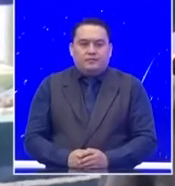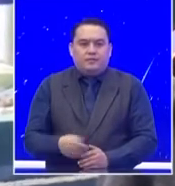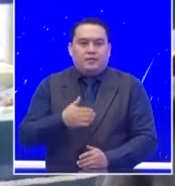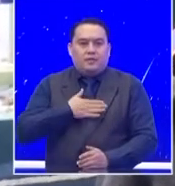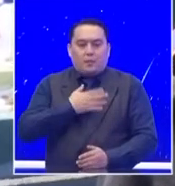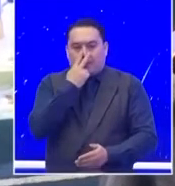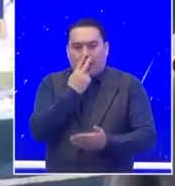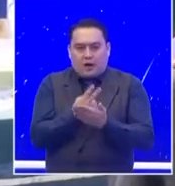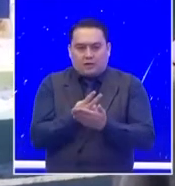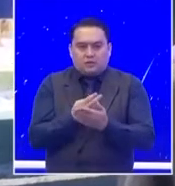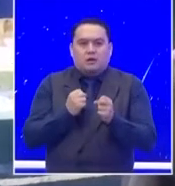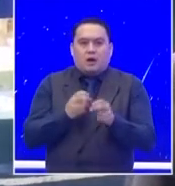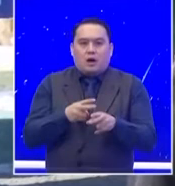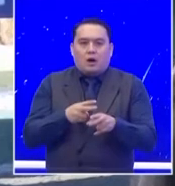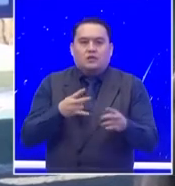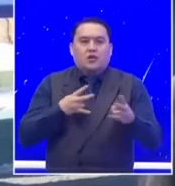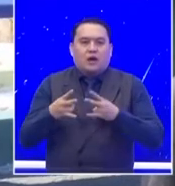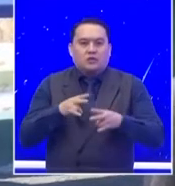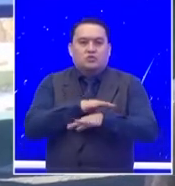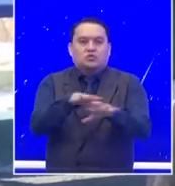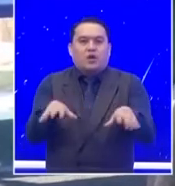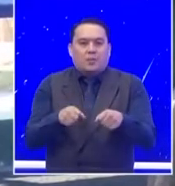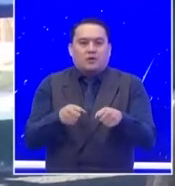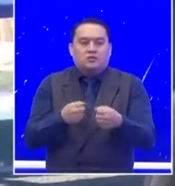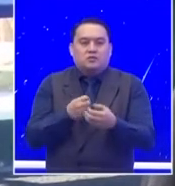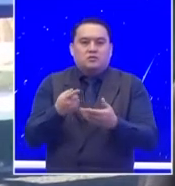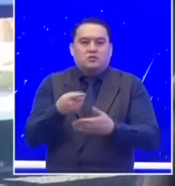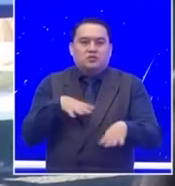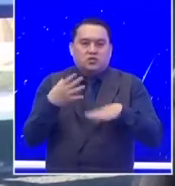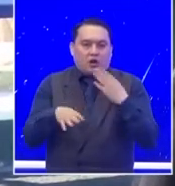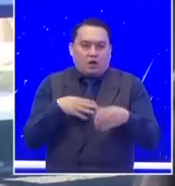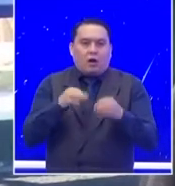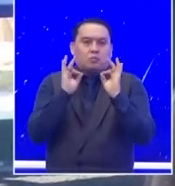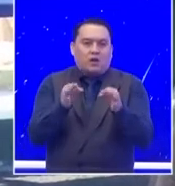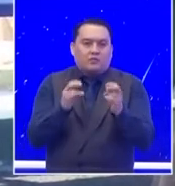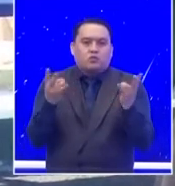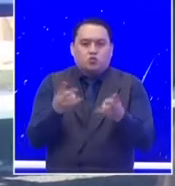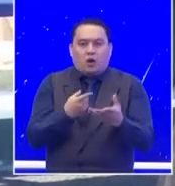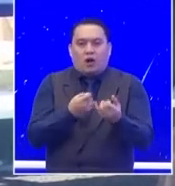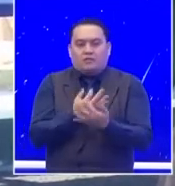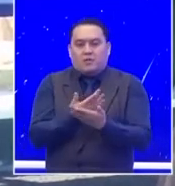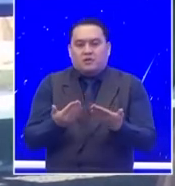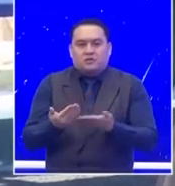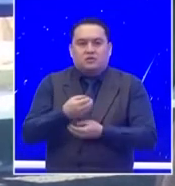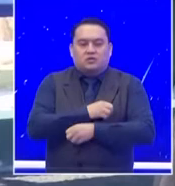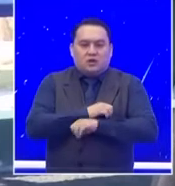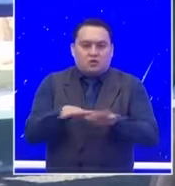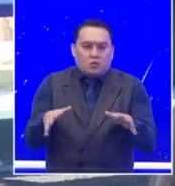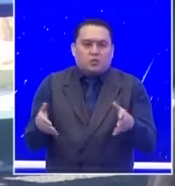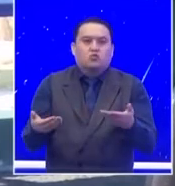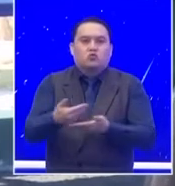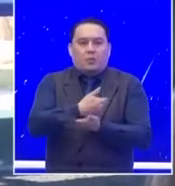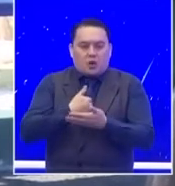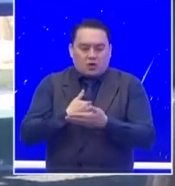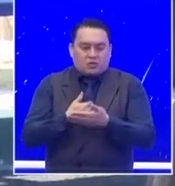как захват террористов мы разбирали автоматы, тренировались, как правильно. Увидели много нового, новых оружий,